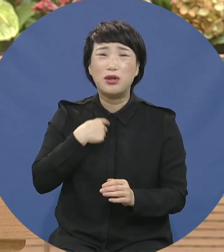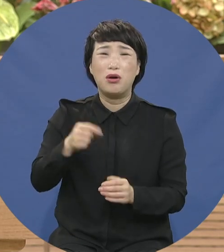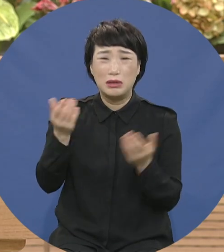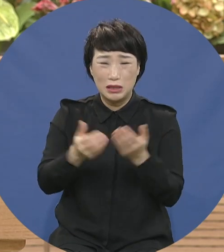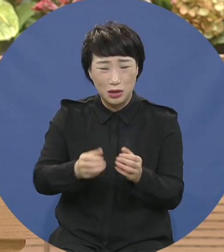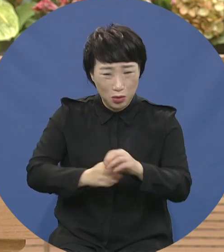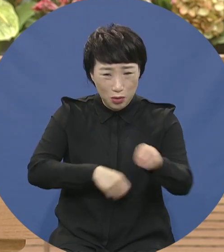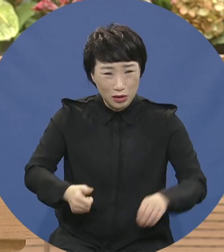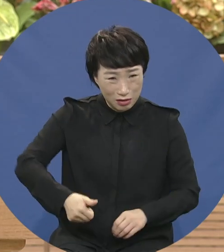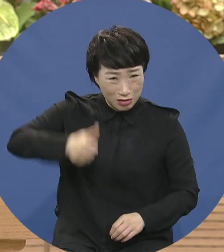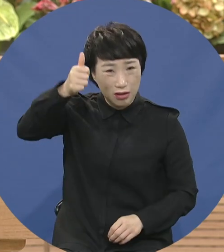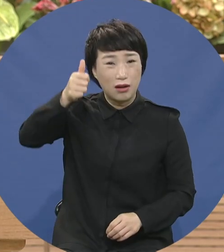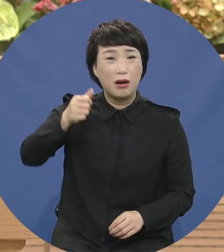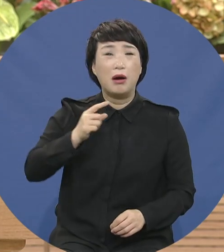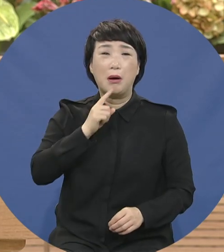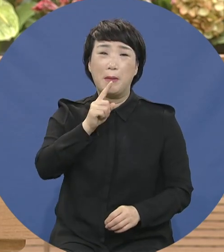것이